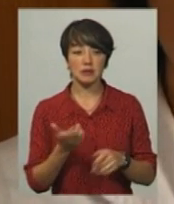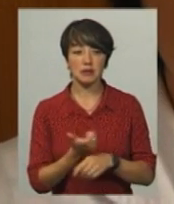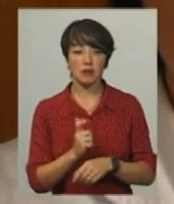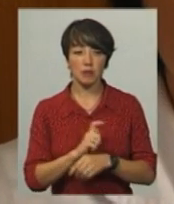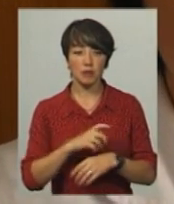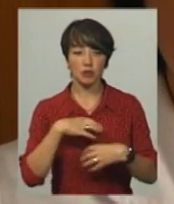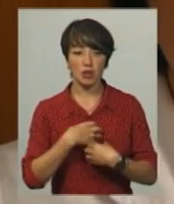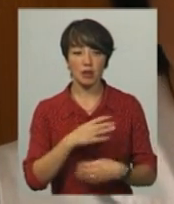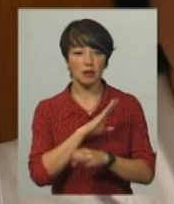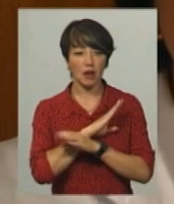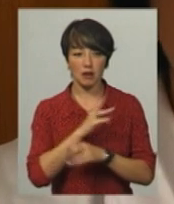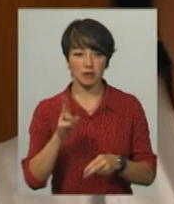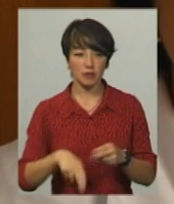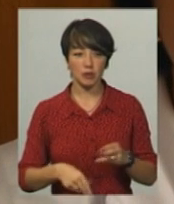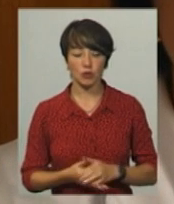Це